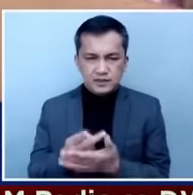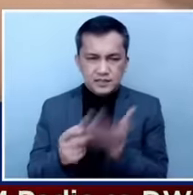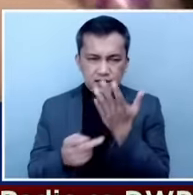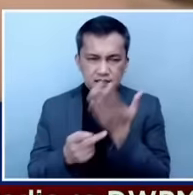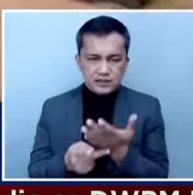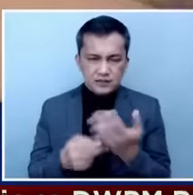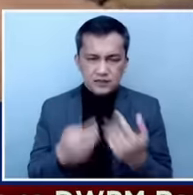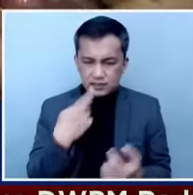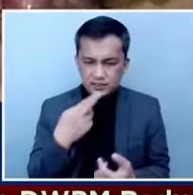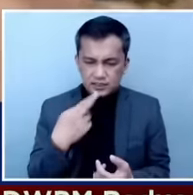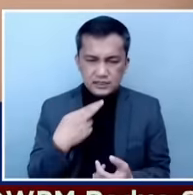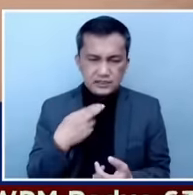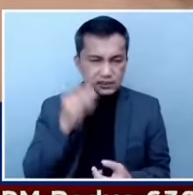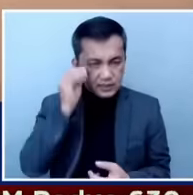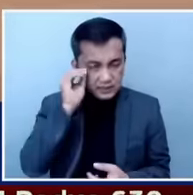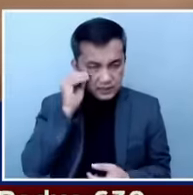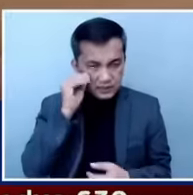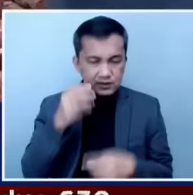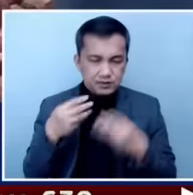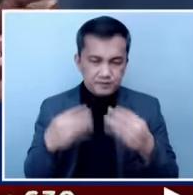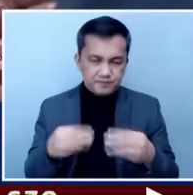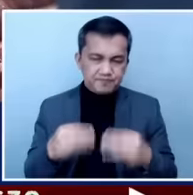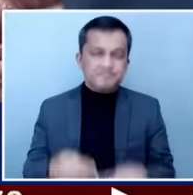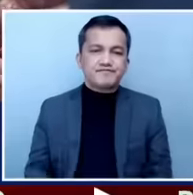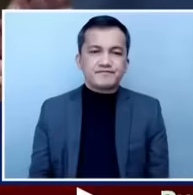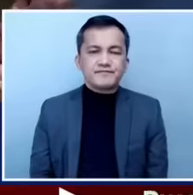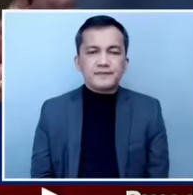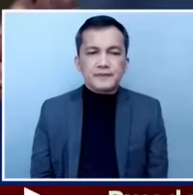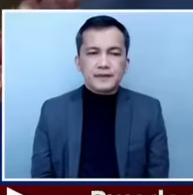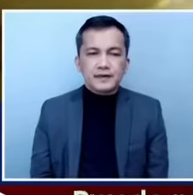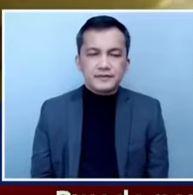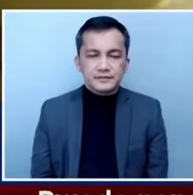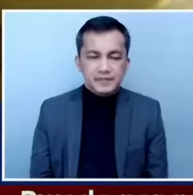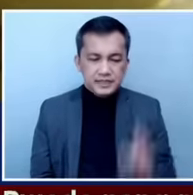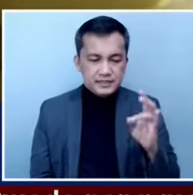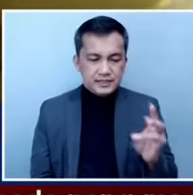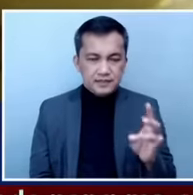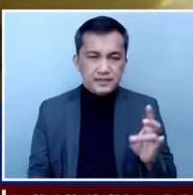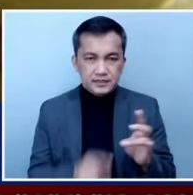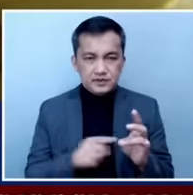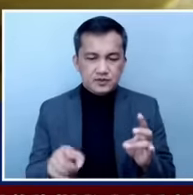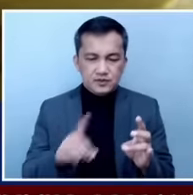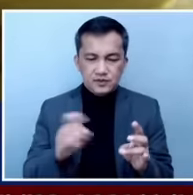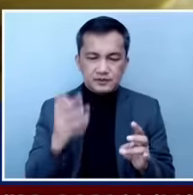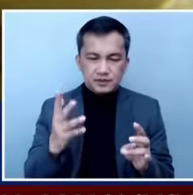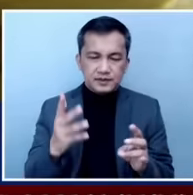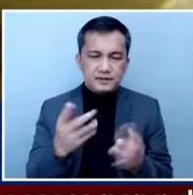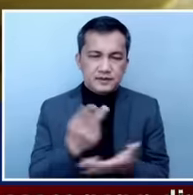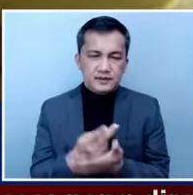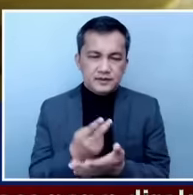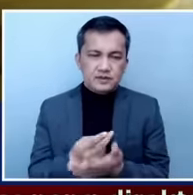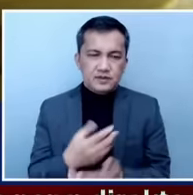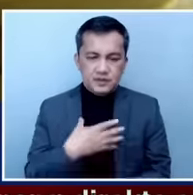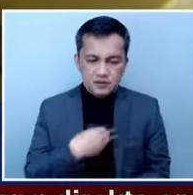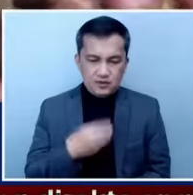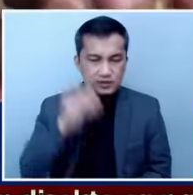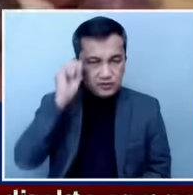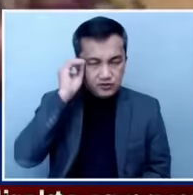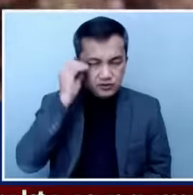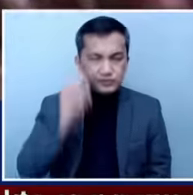pulang sibuyas sa mga pamilihan sa Metro Manila, habang 70 hanggang 150 pesos naman ang puting